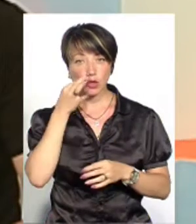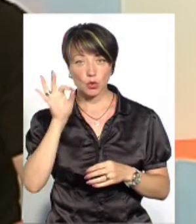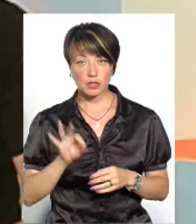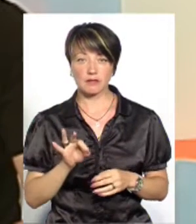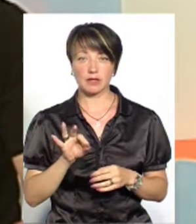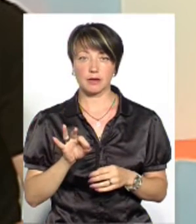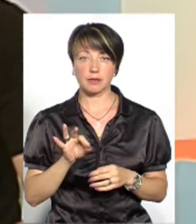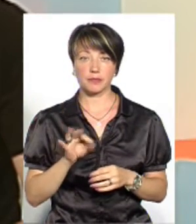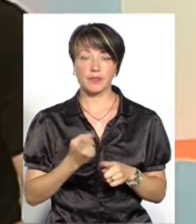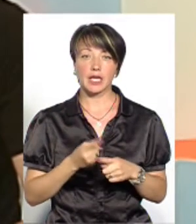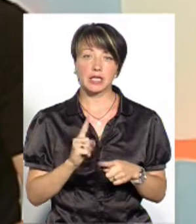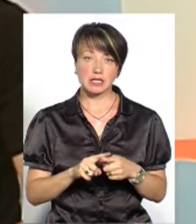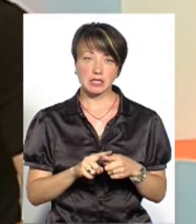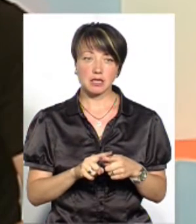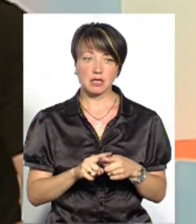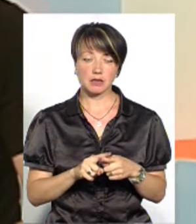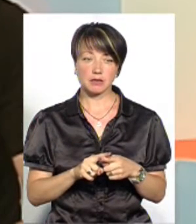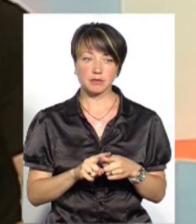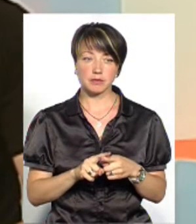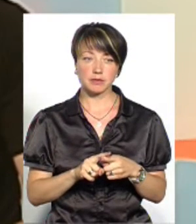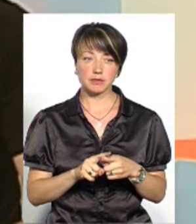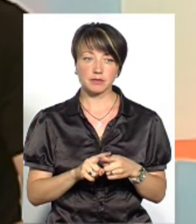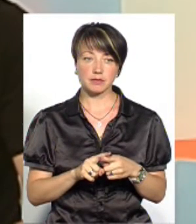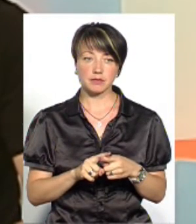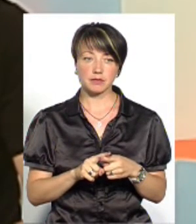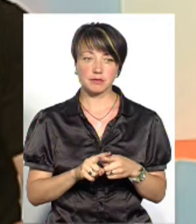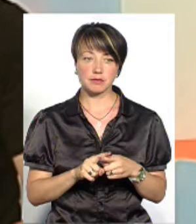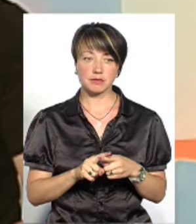досвід. І це, знаєте, коли